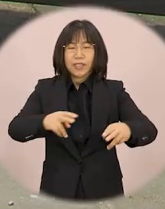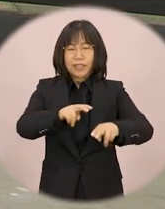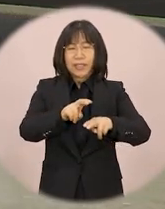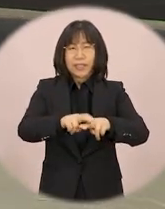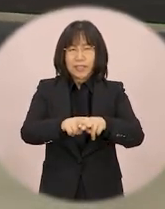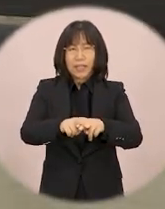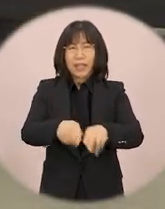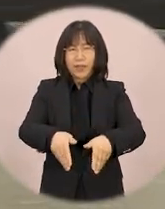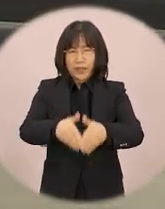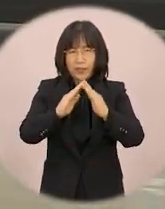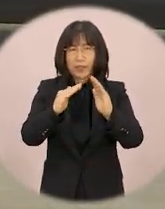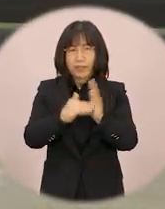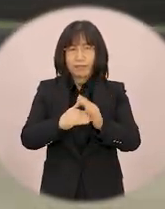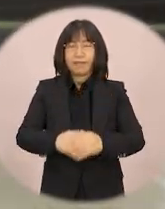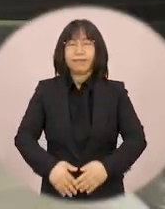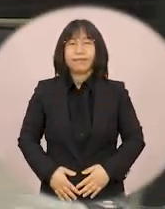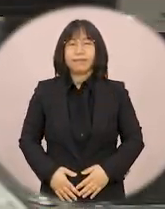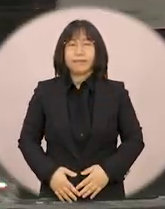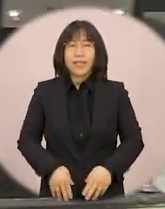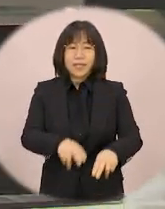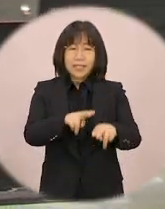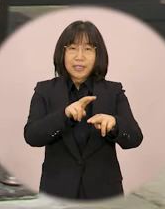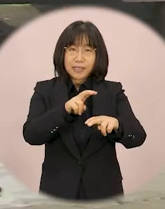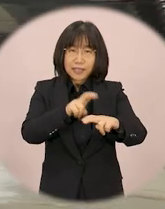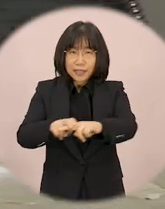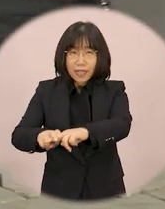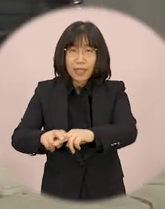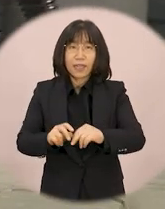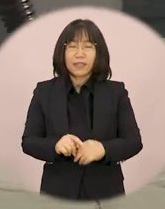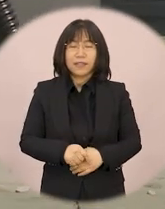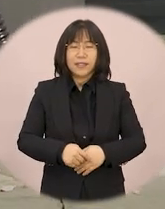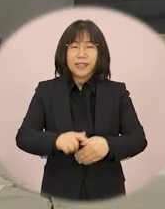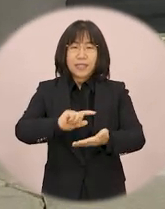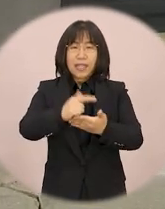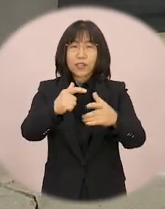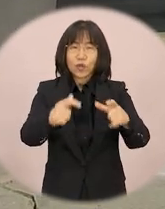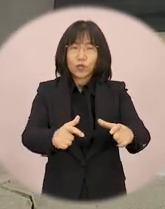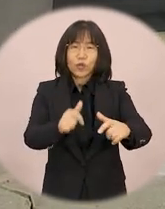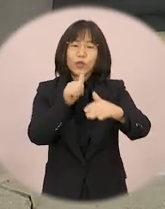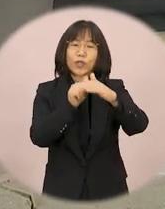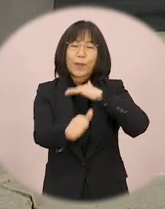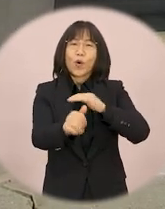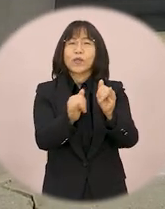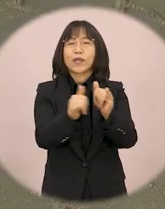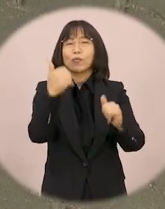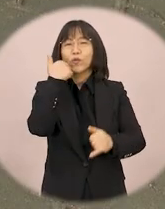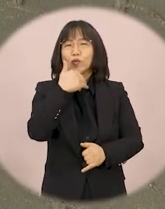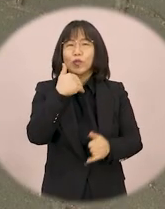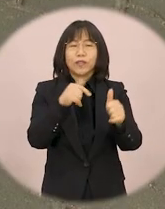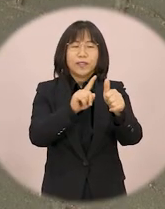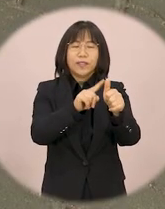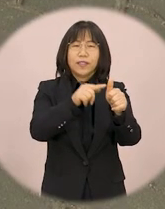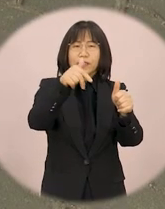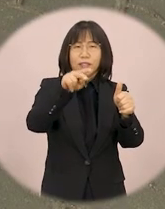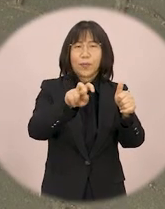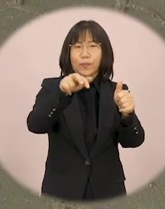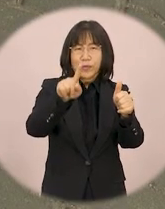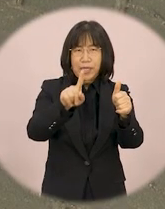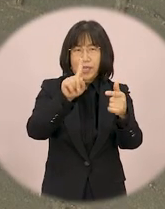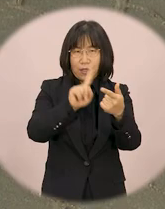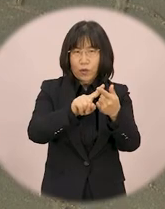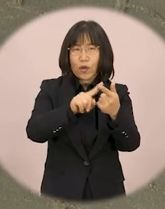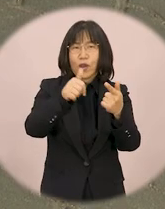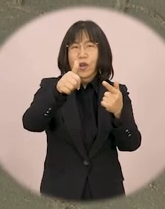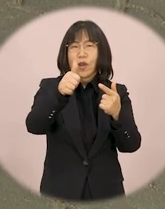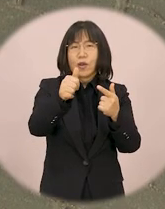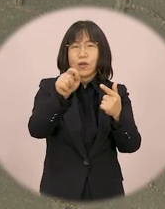앉을 수 있는 온열 의자가 설치됐습니다. 특히 의자에는 강서구의 대표 인물인 겸재와 허준을 알리고